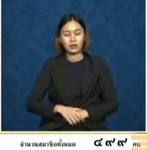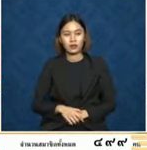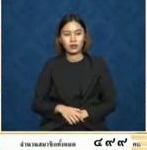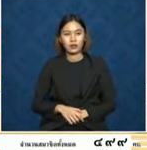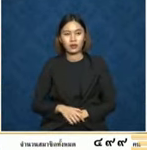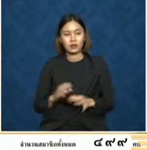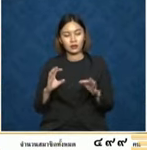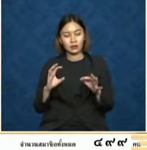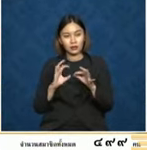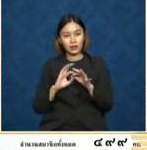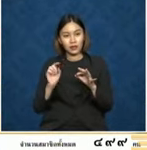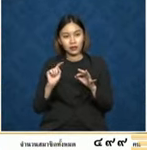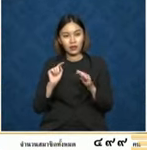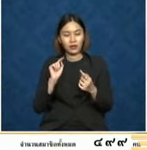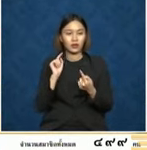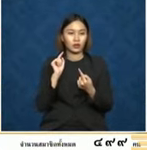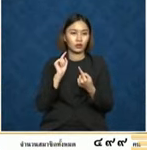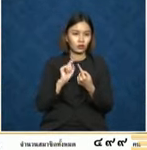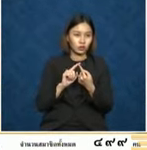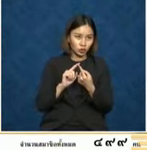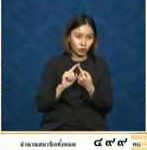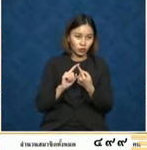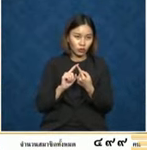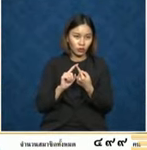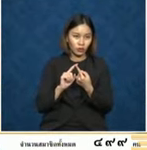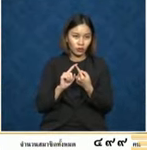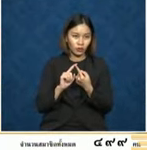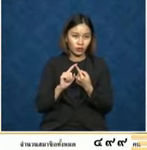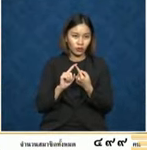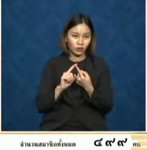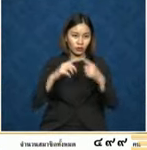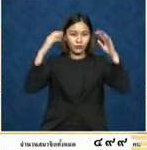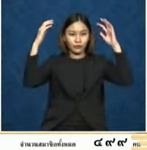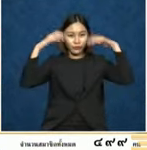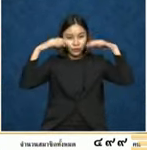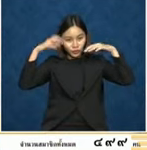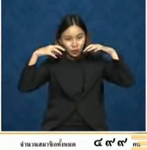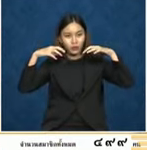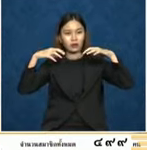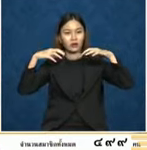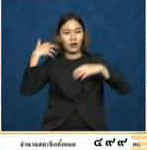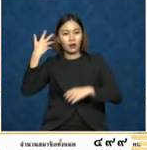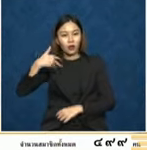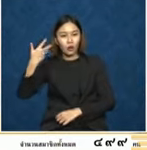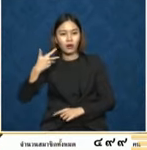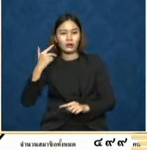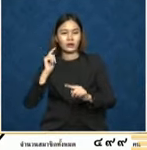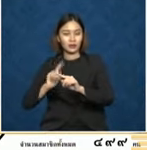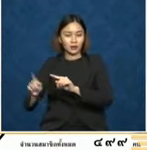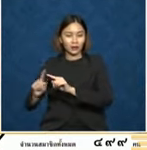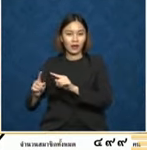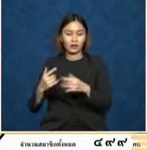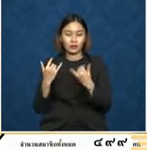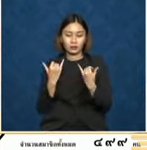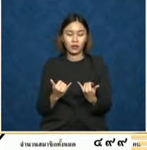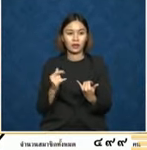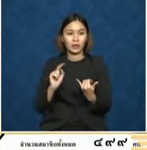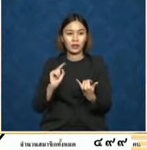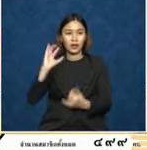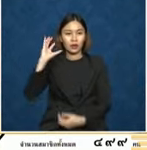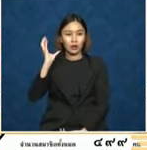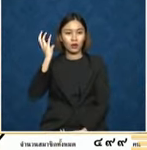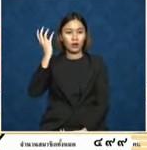กี่ยวกับฤดูกาลต่างๆนะครับเกี่ยวฝนฟ้าอากาศดินฟ้าอากาศต่างๆที่ผ่านมาในปัจจุบันนี้นะครับโล